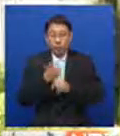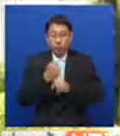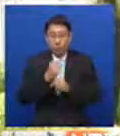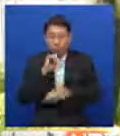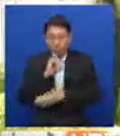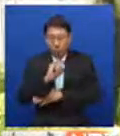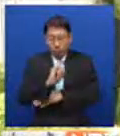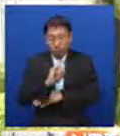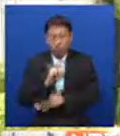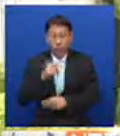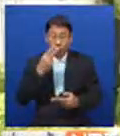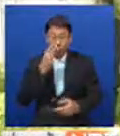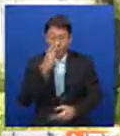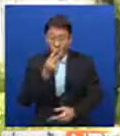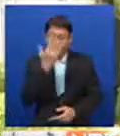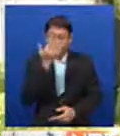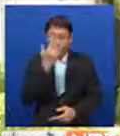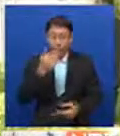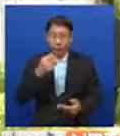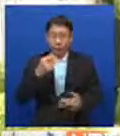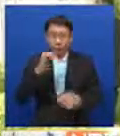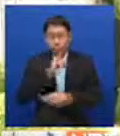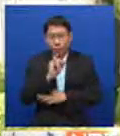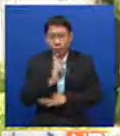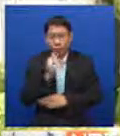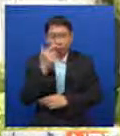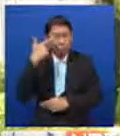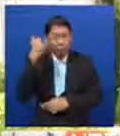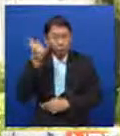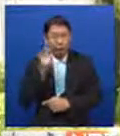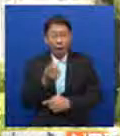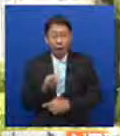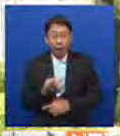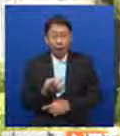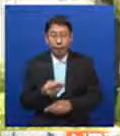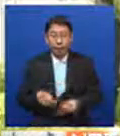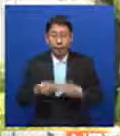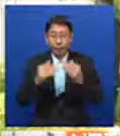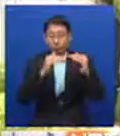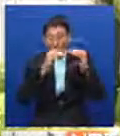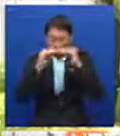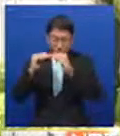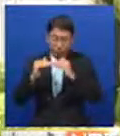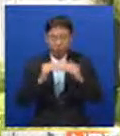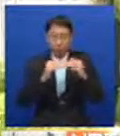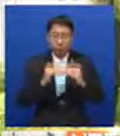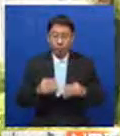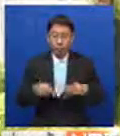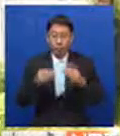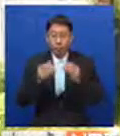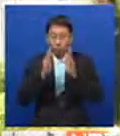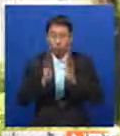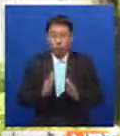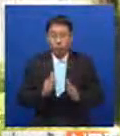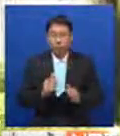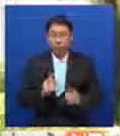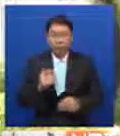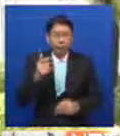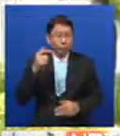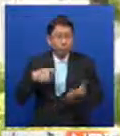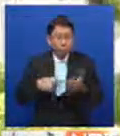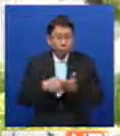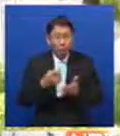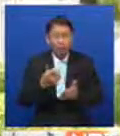องไปดูว่ามันแย่เพราะอะไรนะผมไม่ได้ใช้อารมณ์อธิบายนะเพียงแต่ให้ความเป็นธรรมกับมนุษย์เขาหน่อยนะไม่ใช่ว่าเป็นอย่างนี้เพราะอย่างนั้นเพราะไอ้